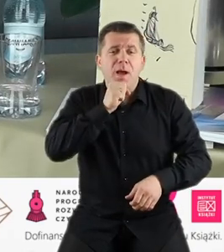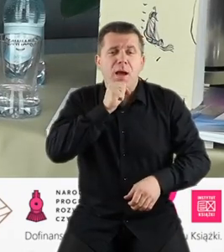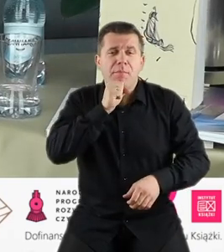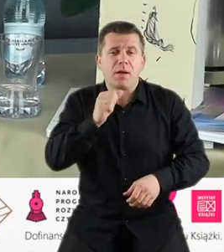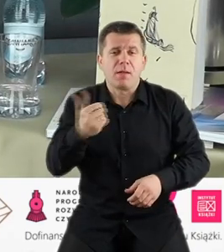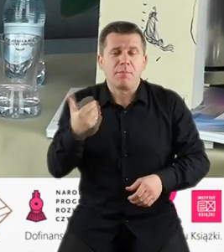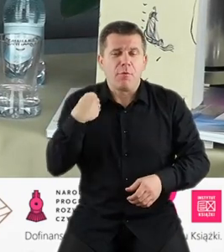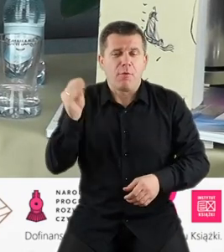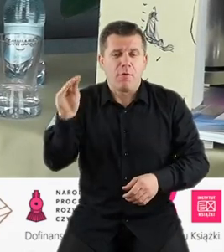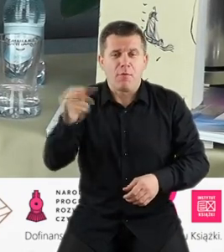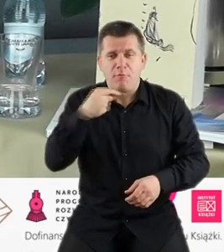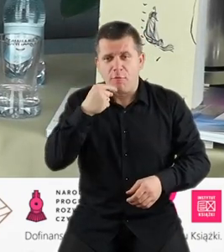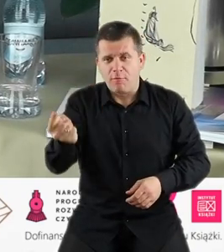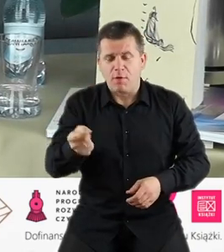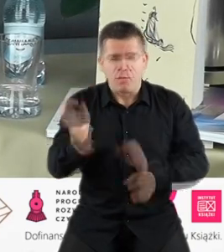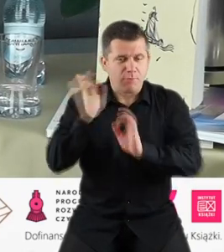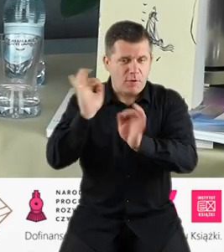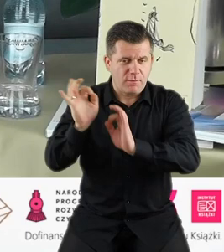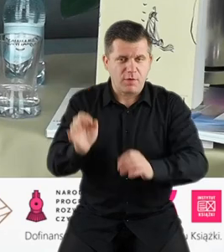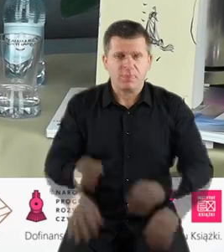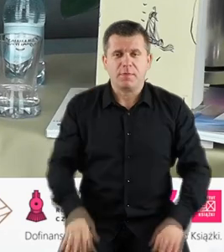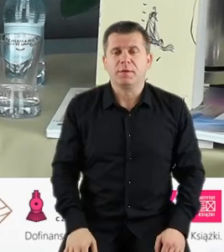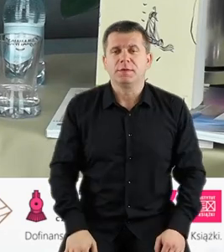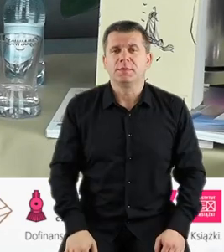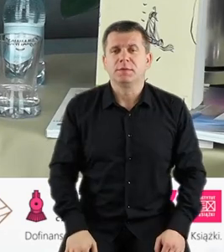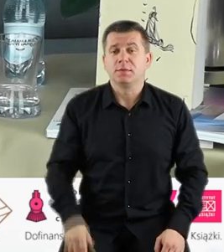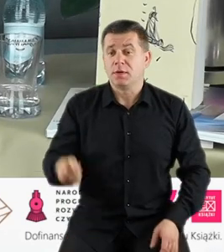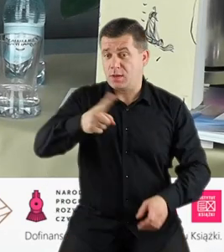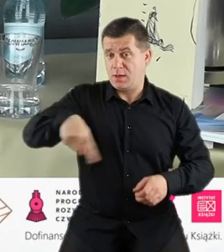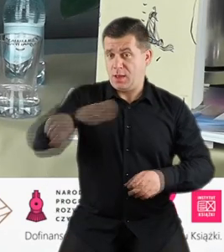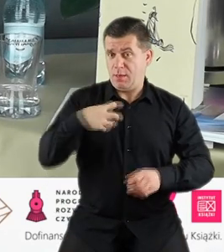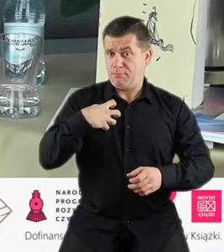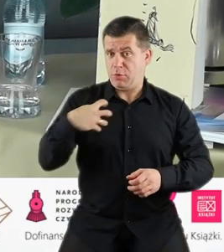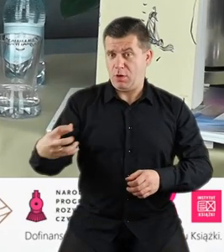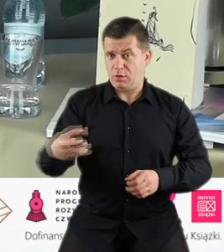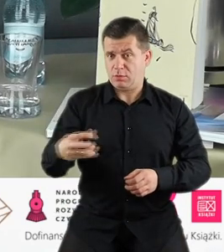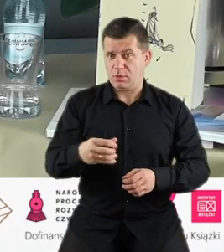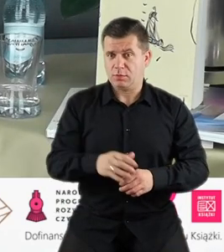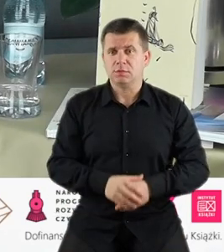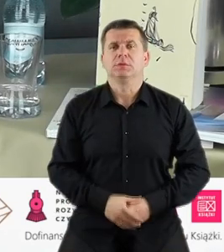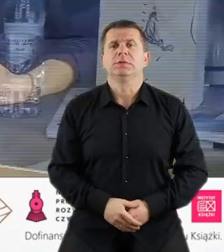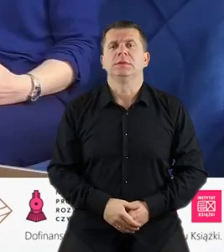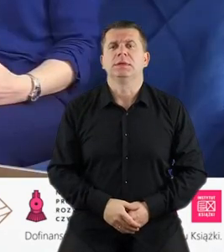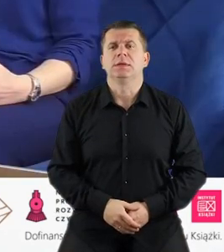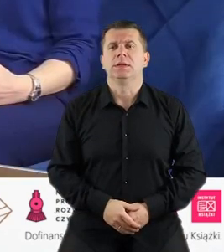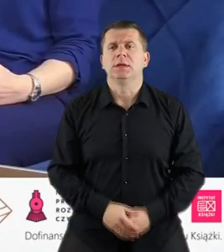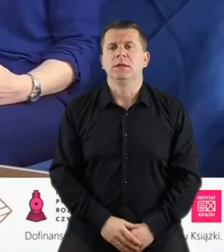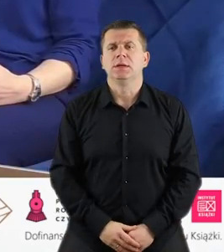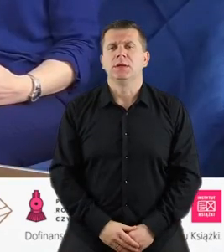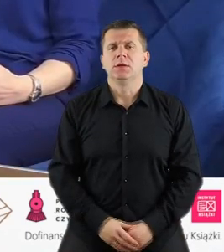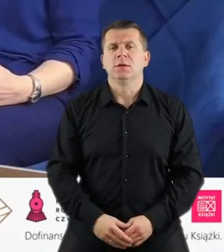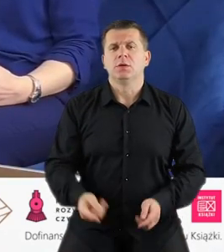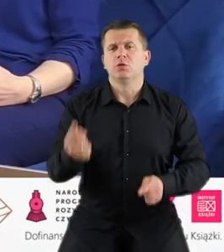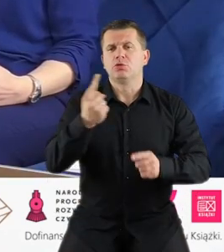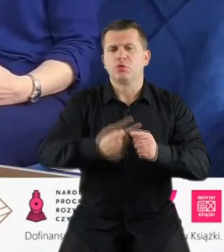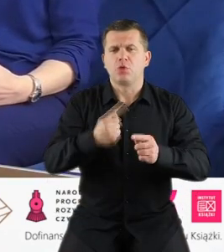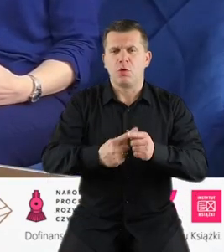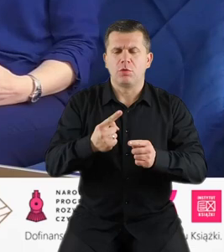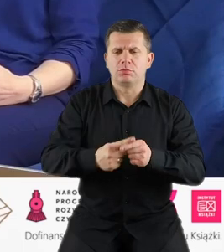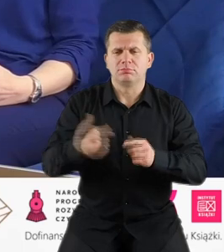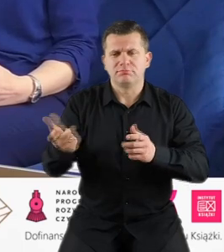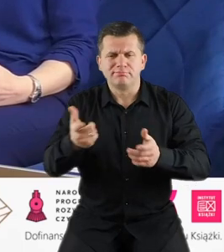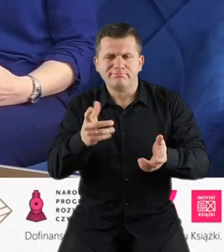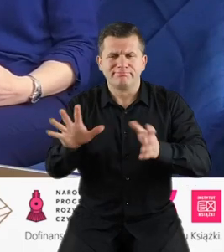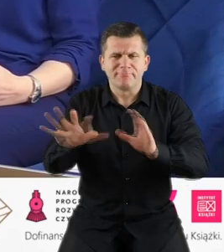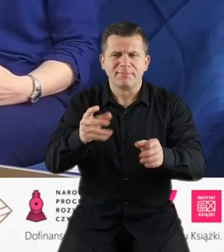mówiono. Nie tak jak go o tym poinformowano. Ale niemniej jednak ci bohaterowie, tacy właśnie troszkę poszarpani